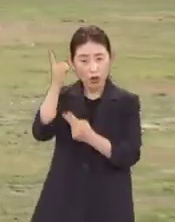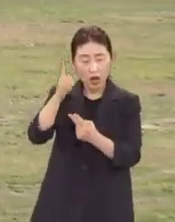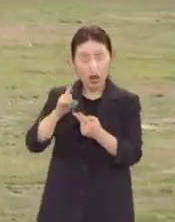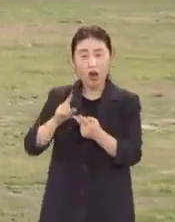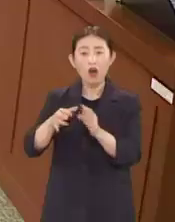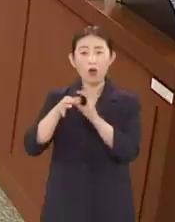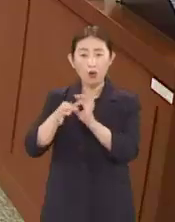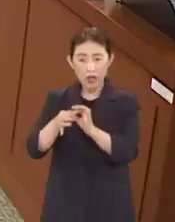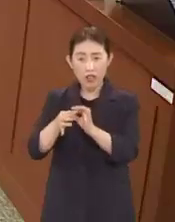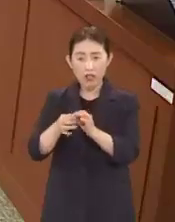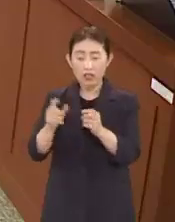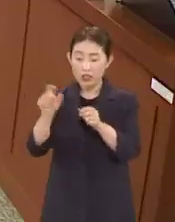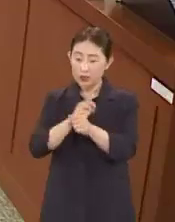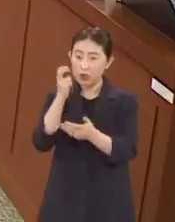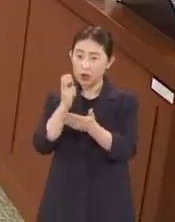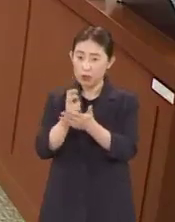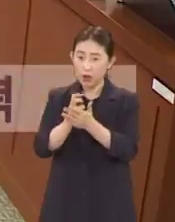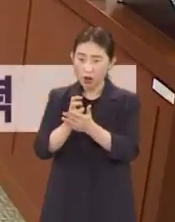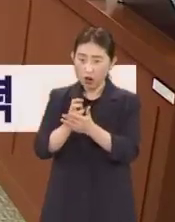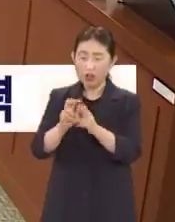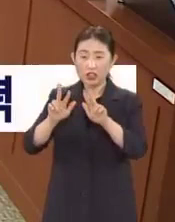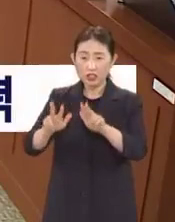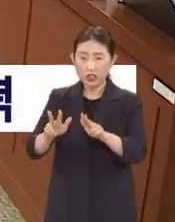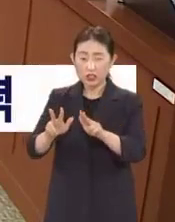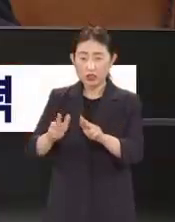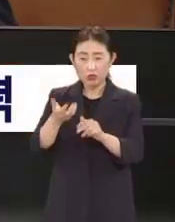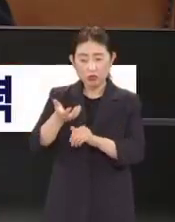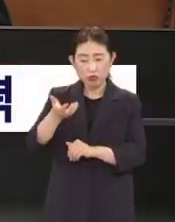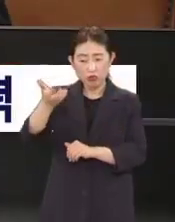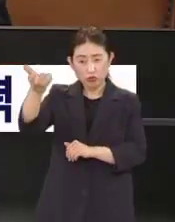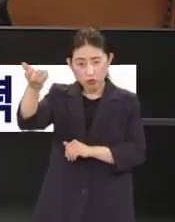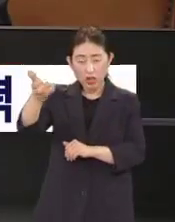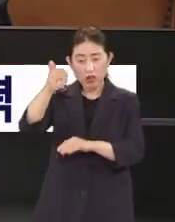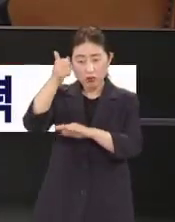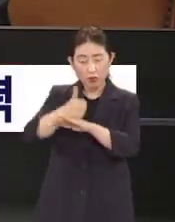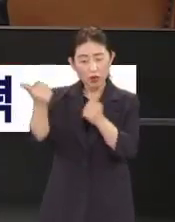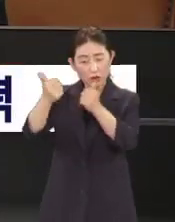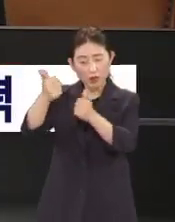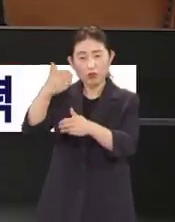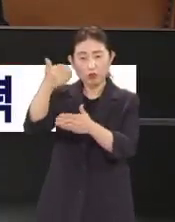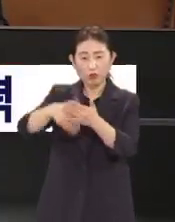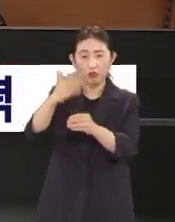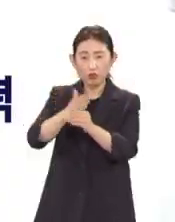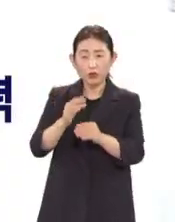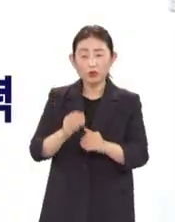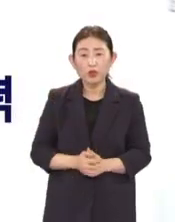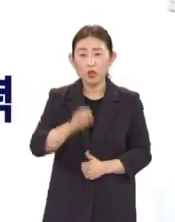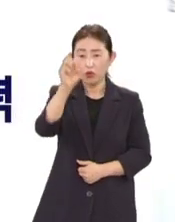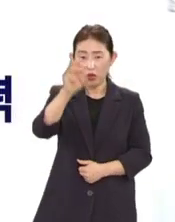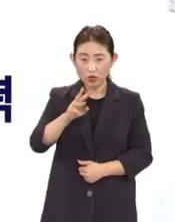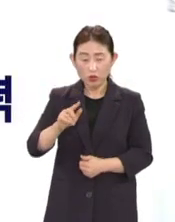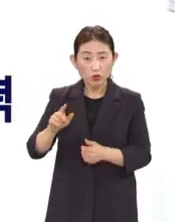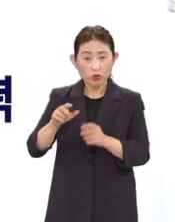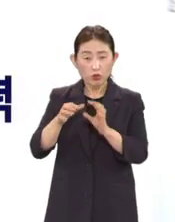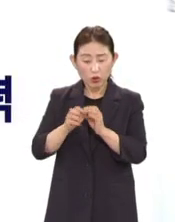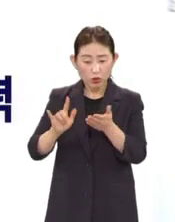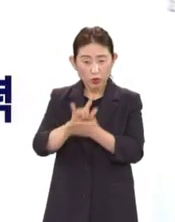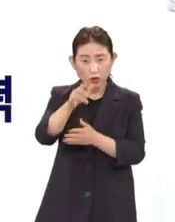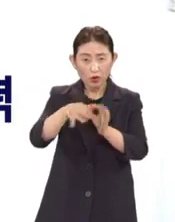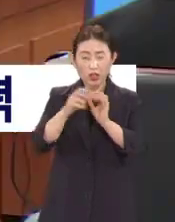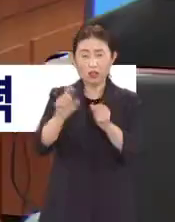대구경북 신공항 특별법이 국토 일 넘어 본회의 통과가 임박했습니다 광주 신공항 특별법도 다음 달